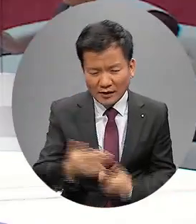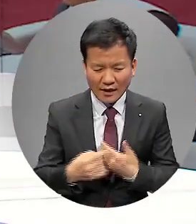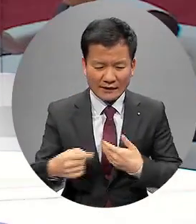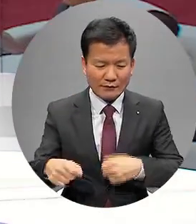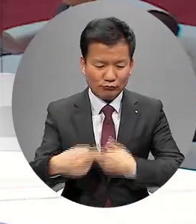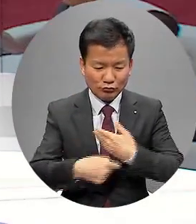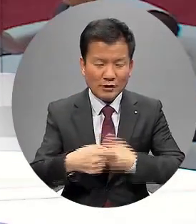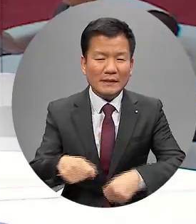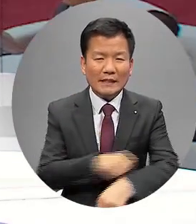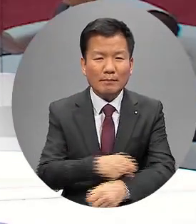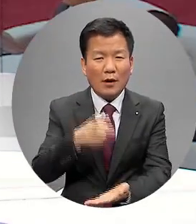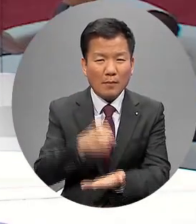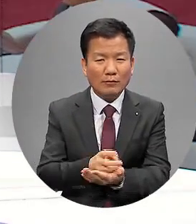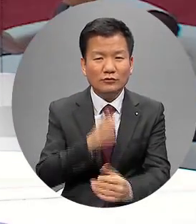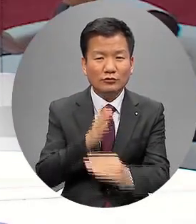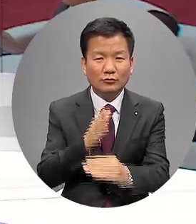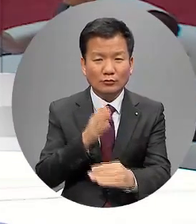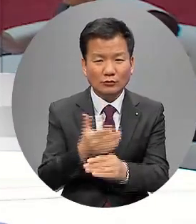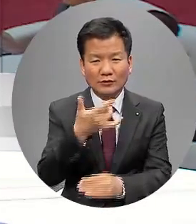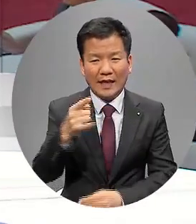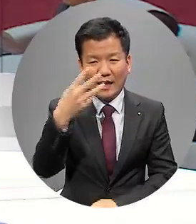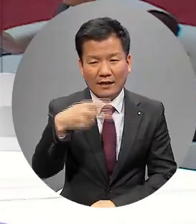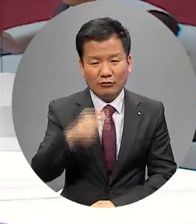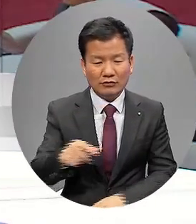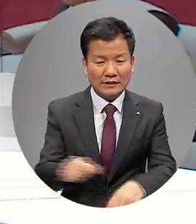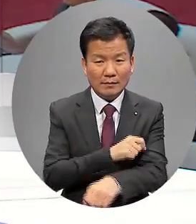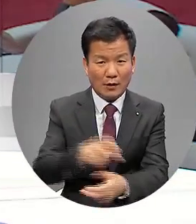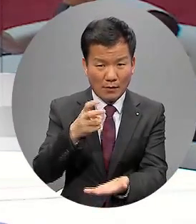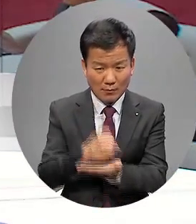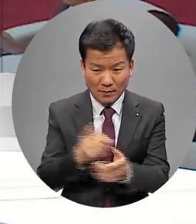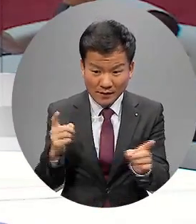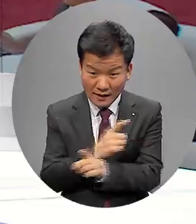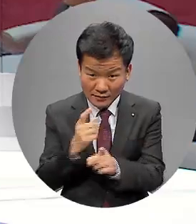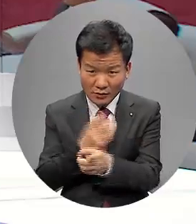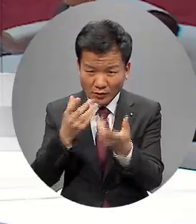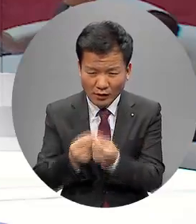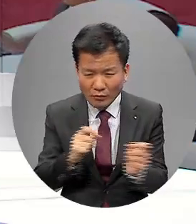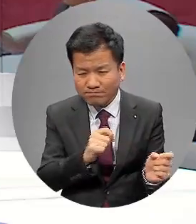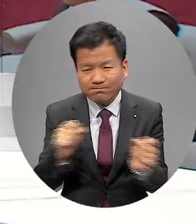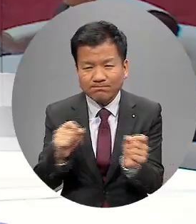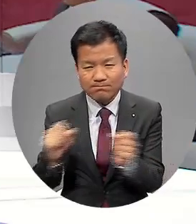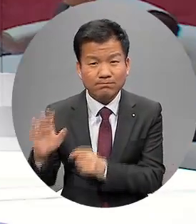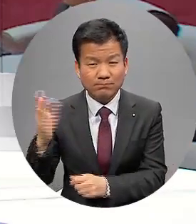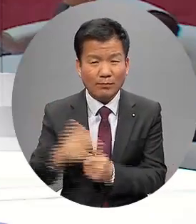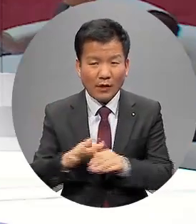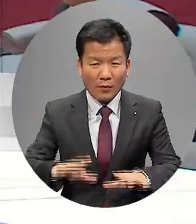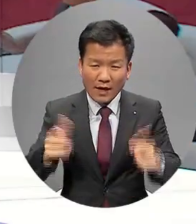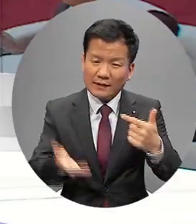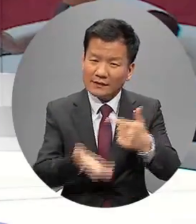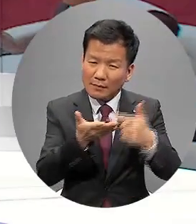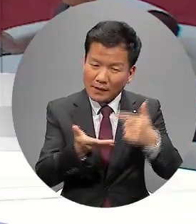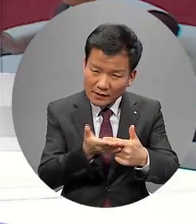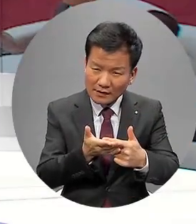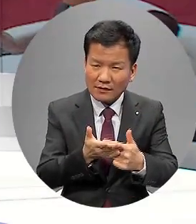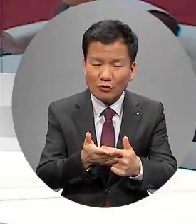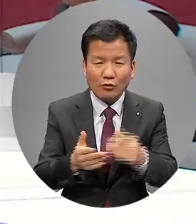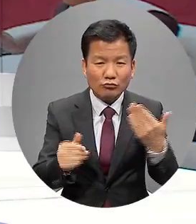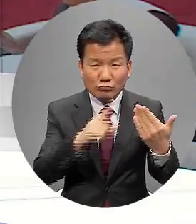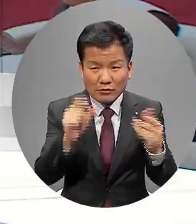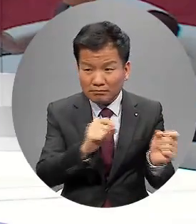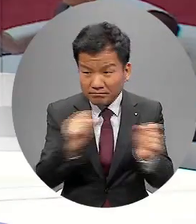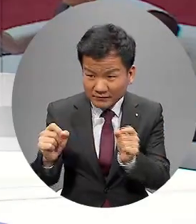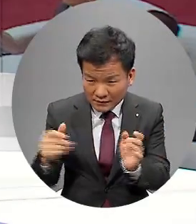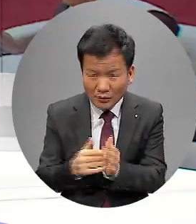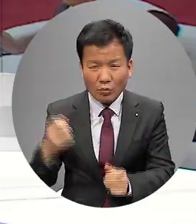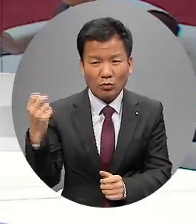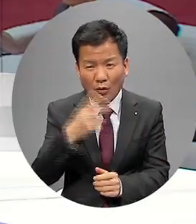특별법으로 불리는 중부내륙 특별법에 개정한 발리가 또 미뤄졌습니다 올해 상반기에서 지난 달로 미루더니